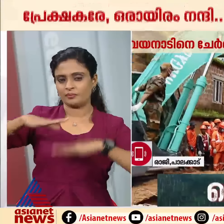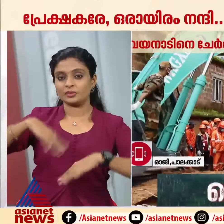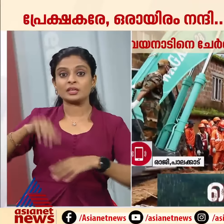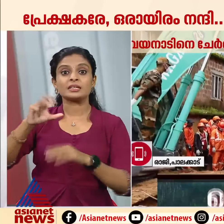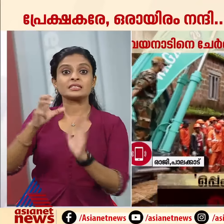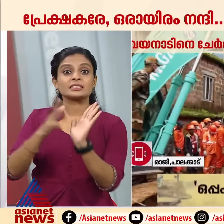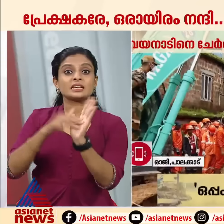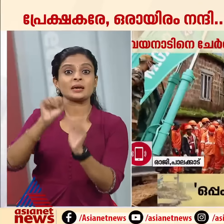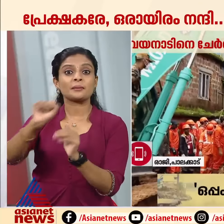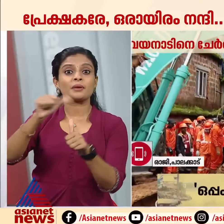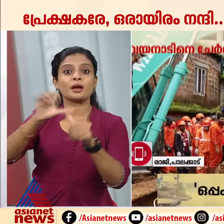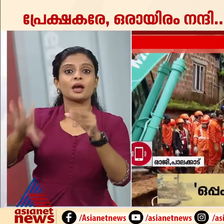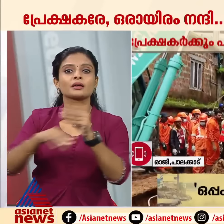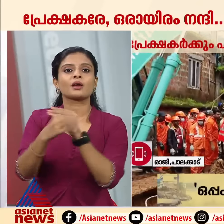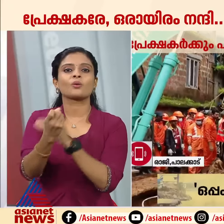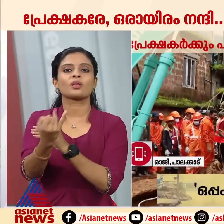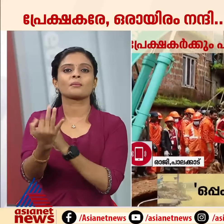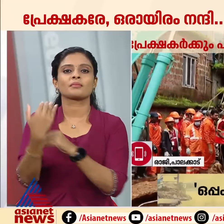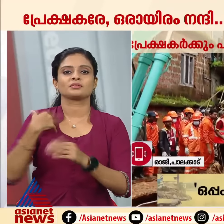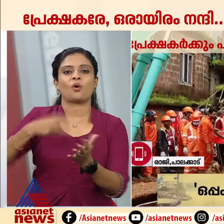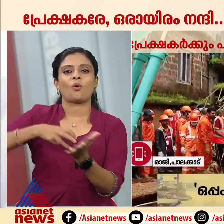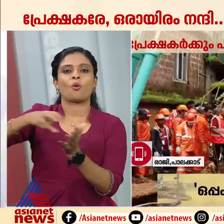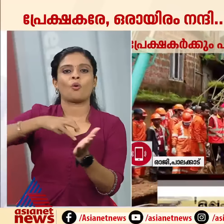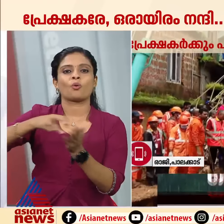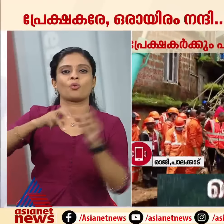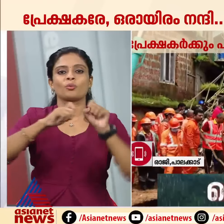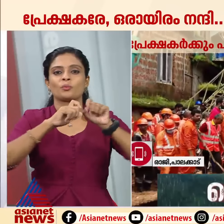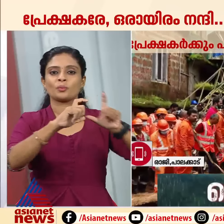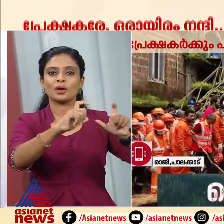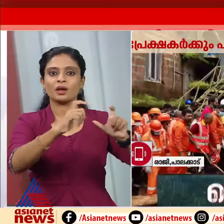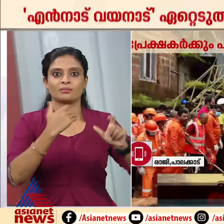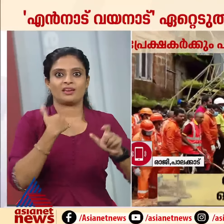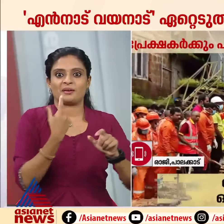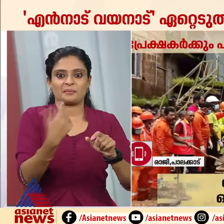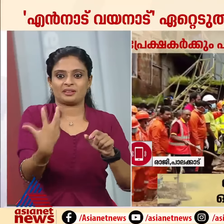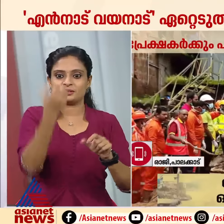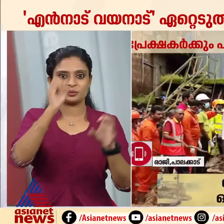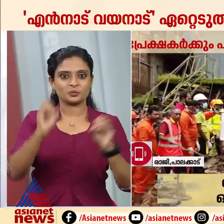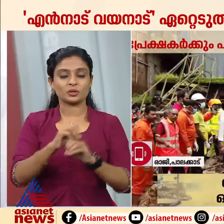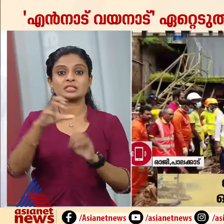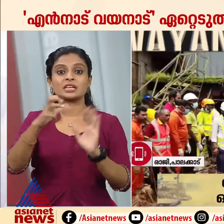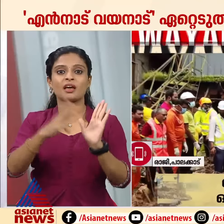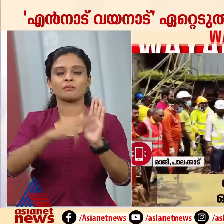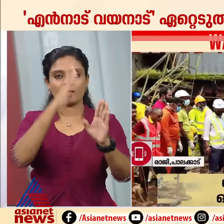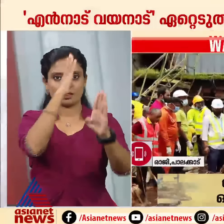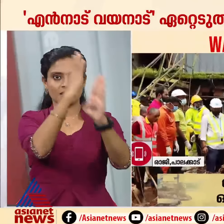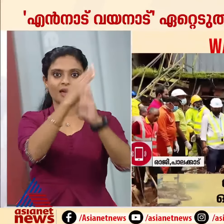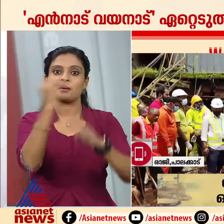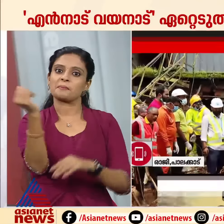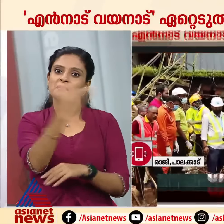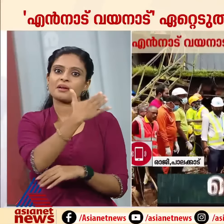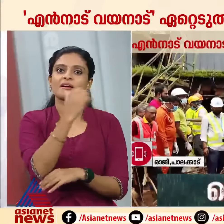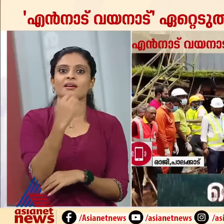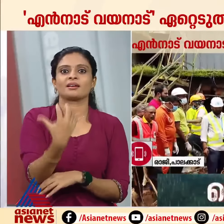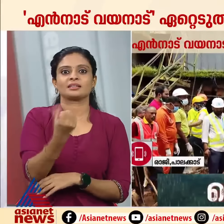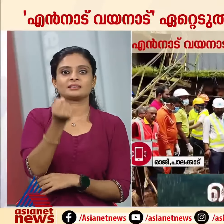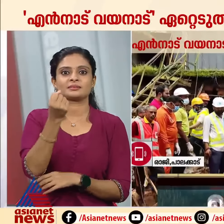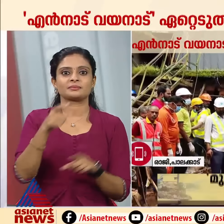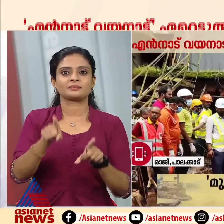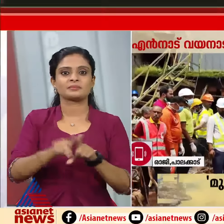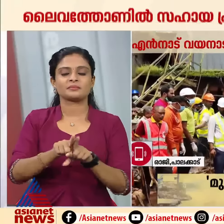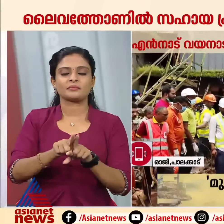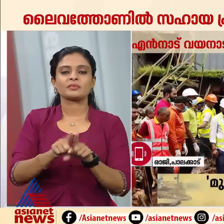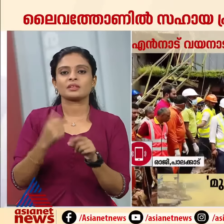പോണത്. എന്തേലേക്കല്ല പൈസ വരുന്നത്, അക്കൗണ്ട് നമ്പറാണ് വണ്ടിയിൽ വെക്കാൻ പോണത്. എല്ലാരും ഓൺലൈനില് അതിലോട്ട് തന്നെ ട്രാൻസ്ഫർ ചെയ്യണ മാതിരി